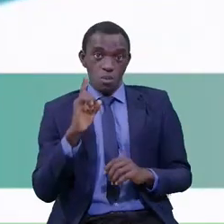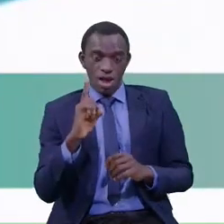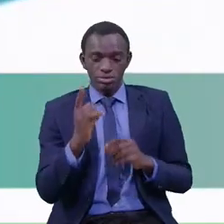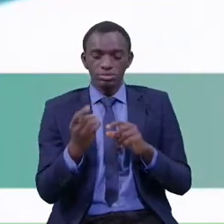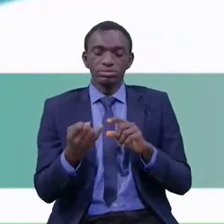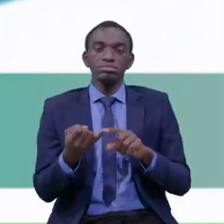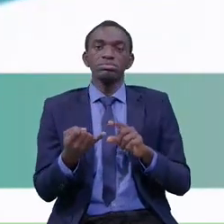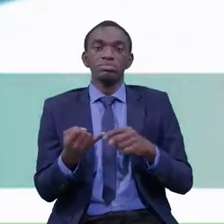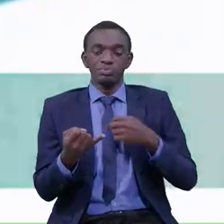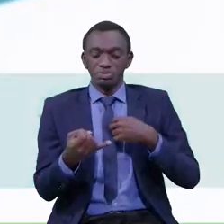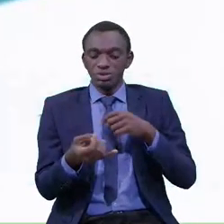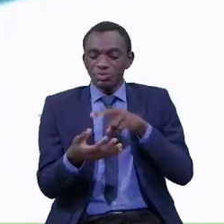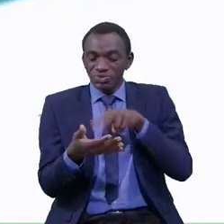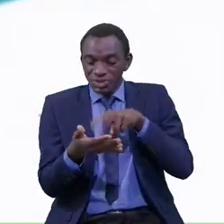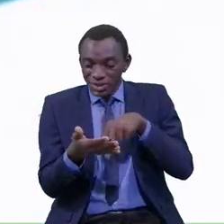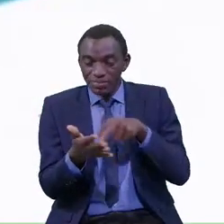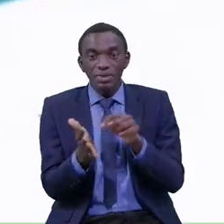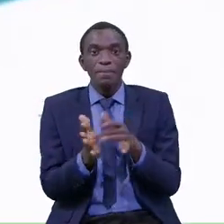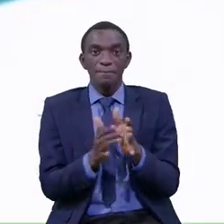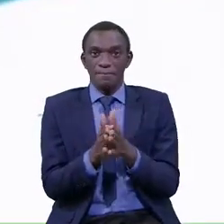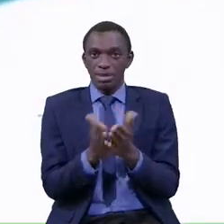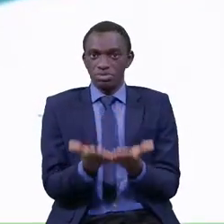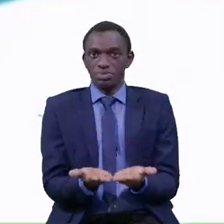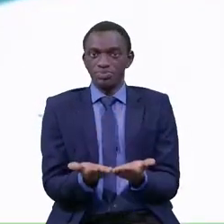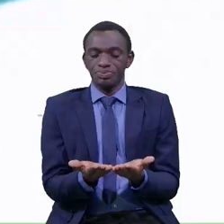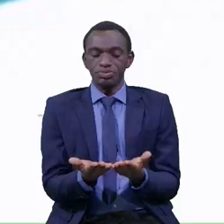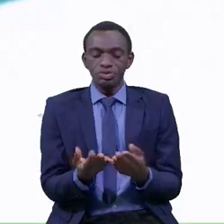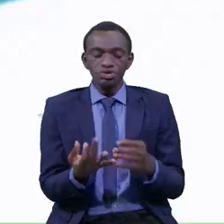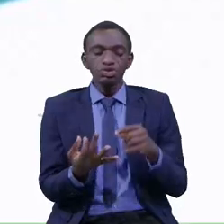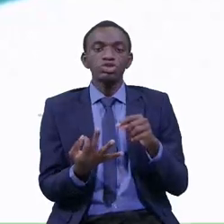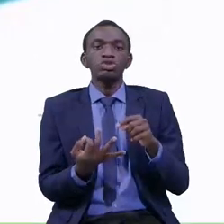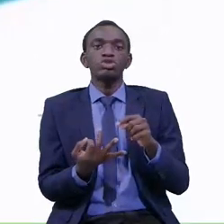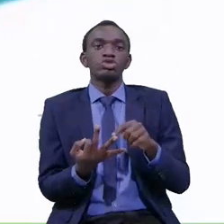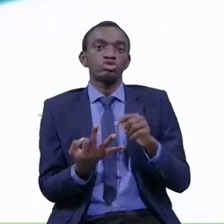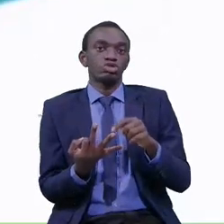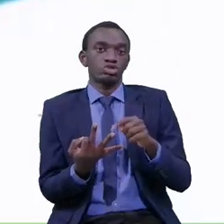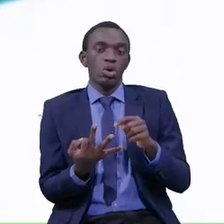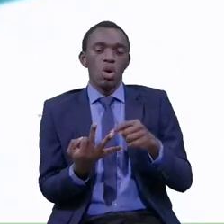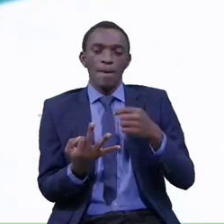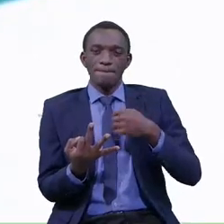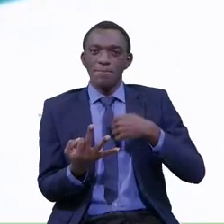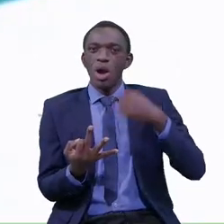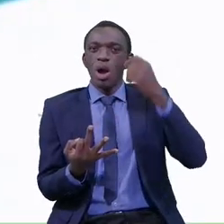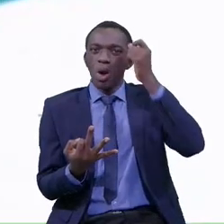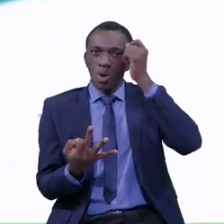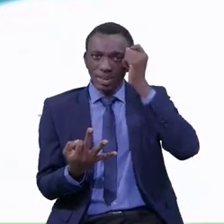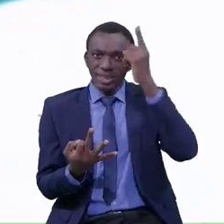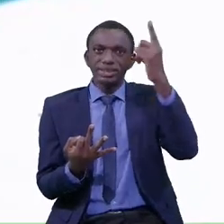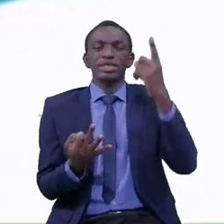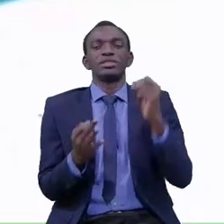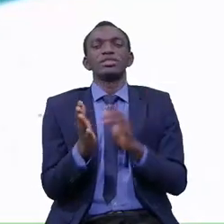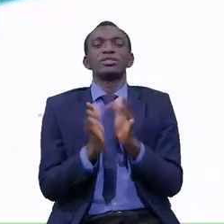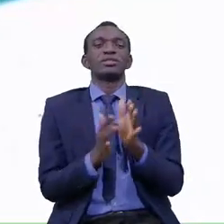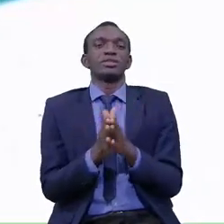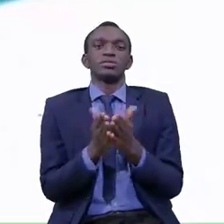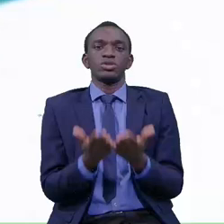Je lis ce passage des Écritures. Deux, je comprends ce passage des